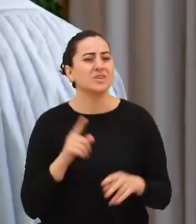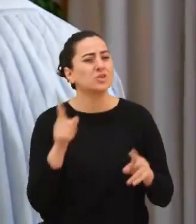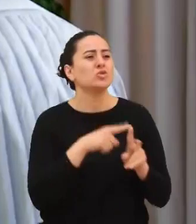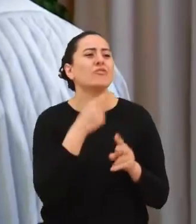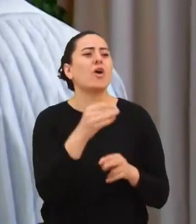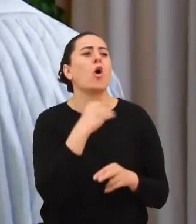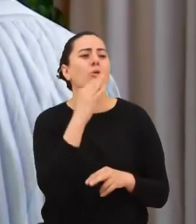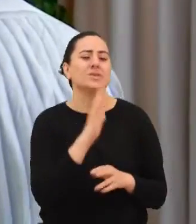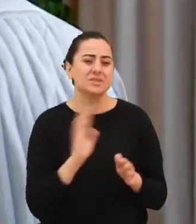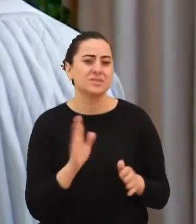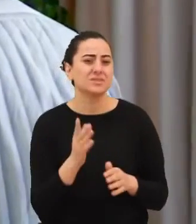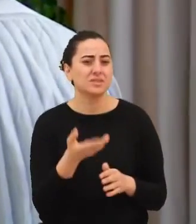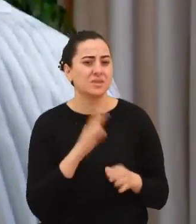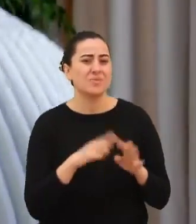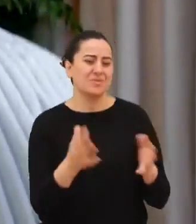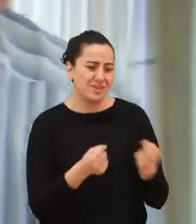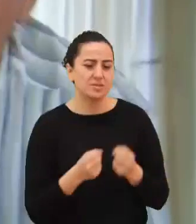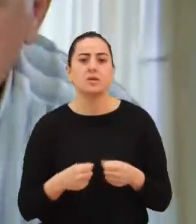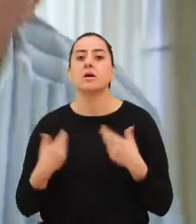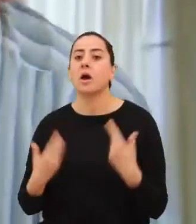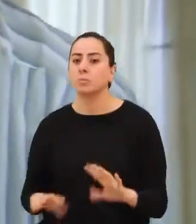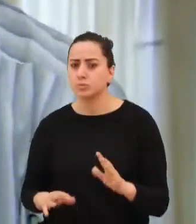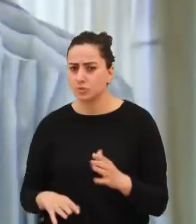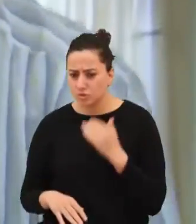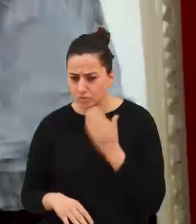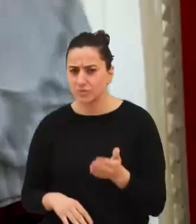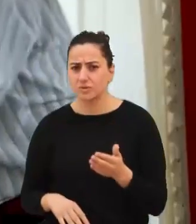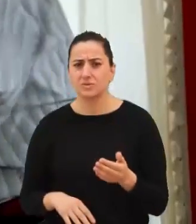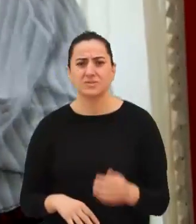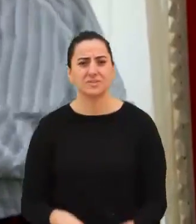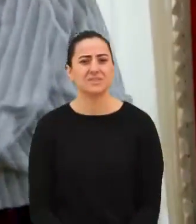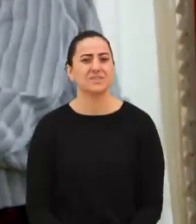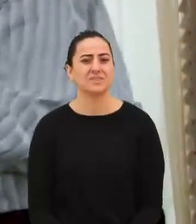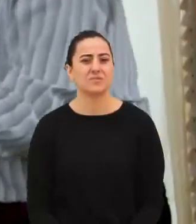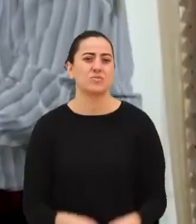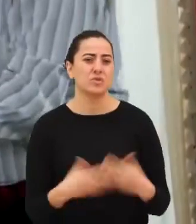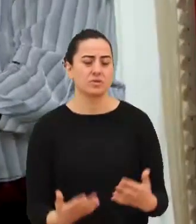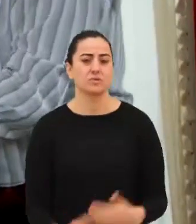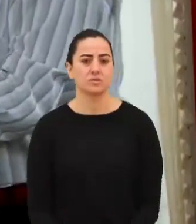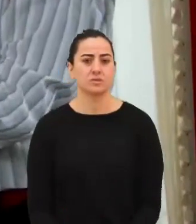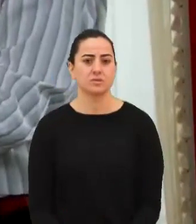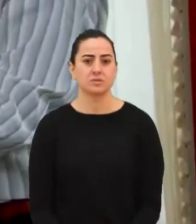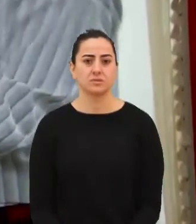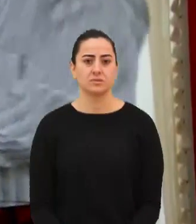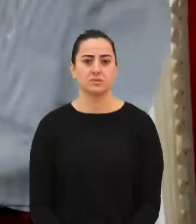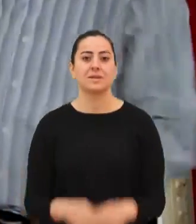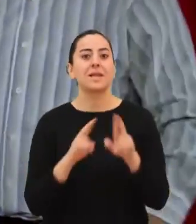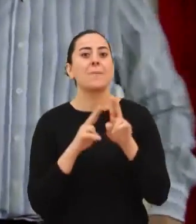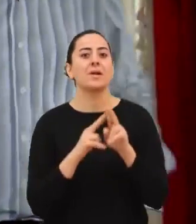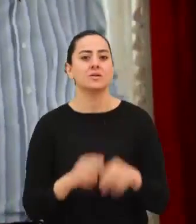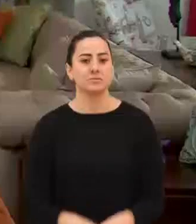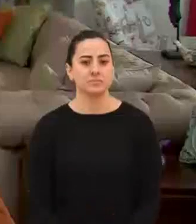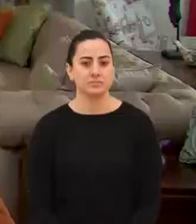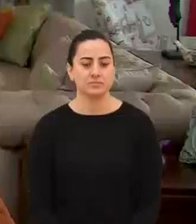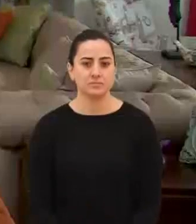verilmez zaten. Alır parayı kim bilir ne yapar. Verdim. Ya olmaz. Bırak Şükrü Efendi. Ya bırak şimdi ya. Kemal Bey buyurun. Kemal Bey